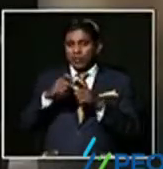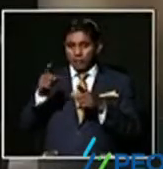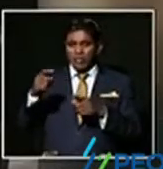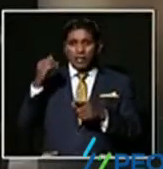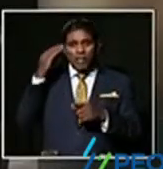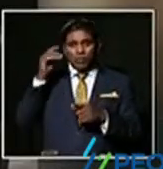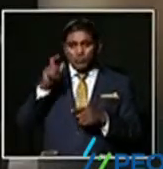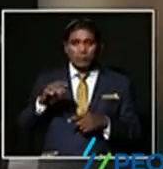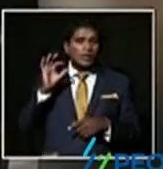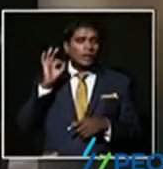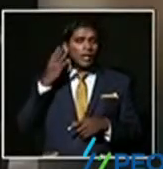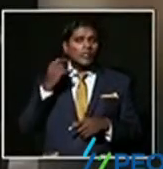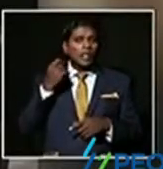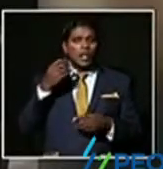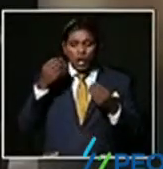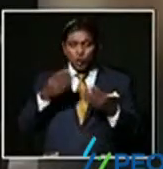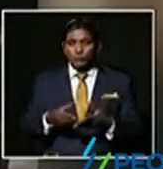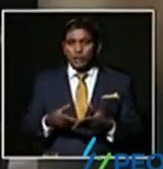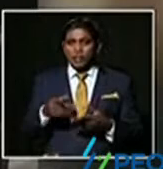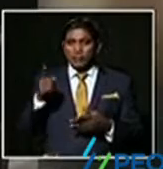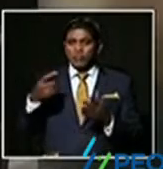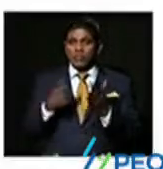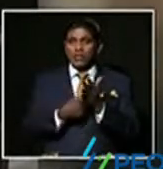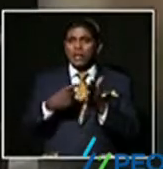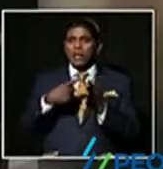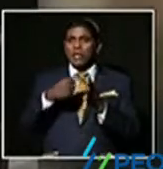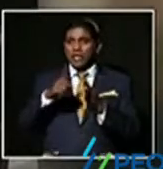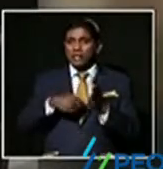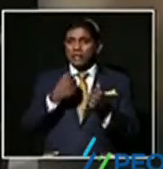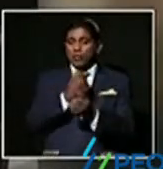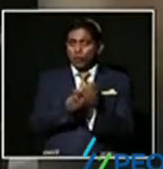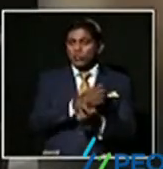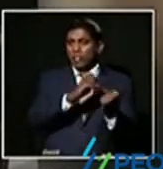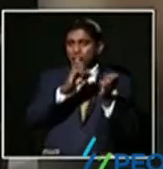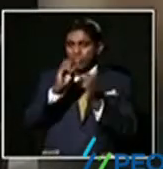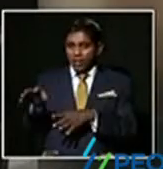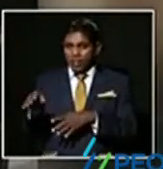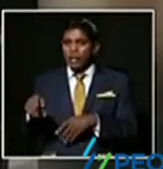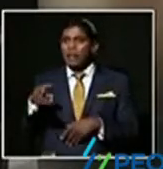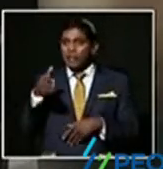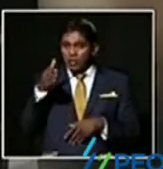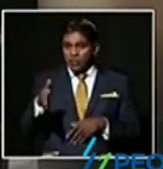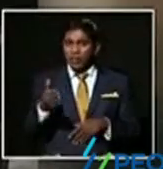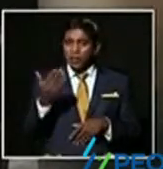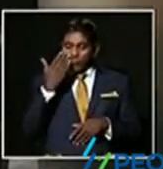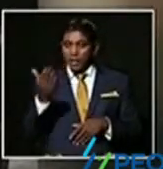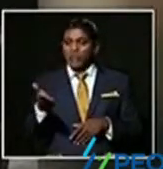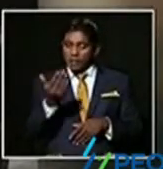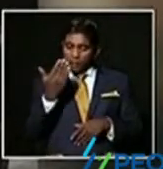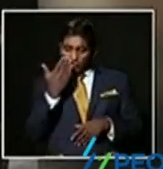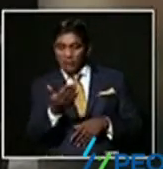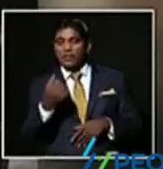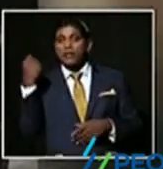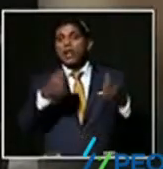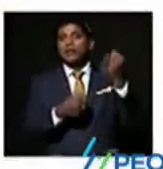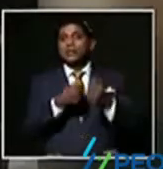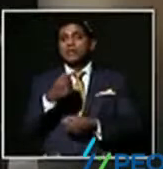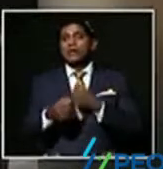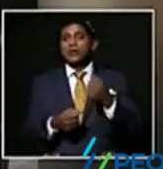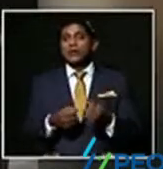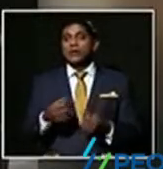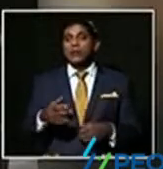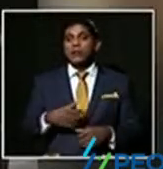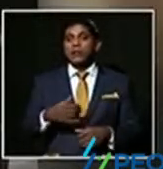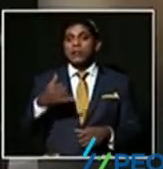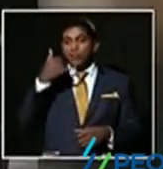රත්තරම් බඩුවක් නැති උනායි කියලා රාජගිරිය පොලිසියට පාර දීලා ඒ සුධර්ම එතන ඉඳද්දි පේන තමයි පහර දීලා තින්නේ. ඒක බල බල දුරගතන වලින්